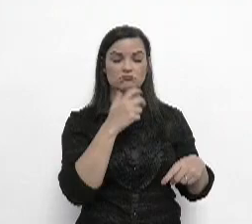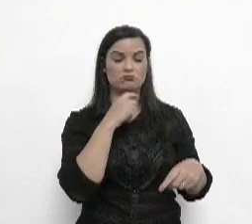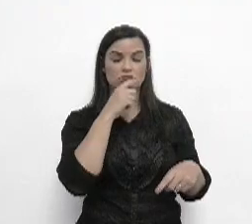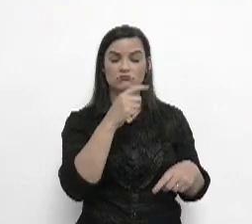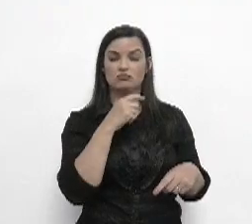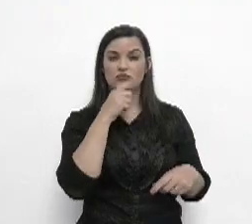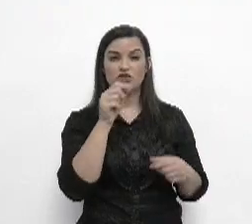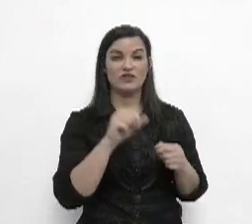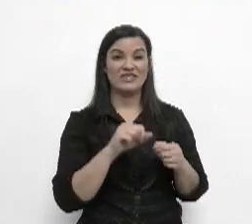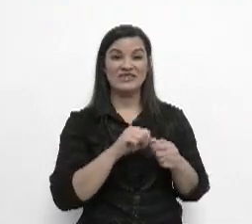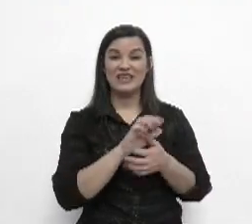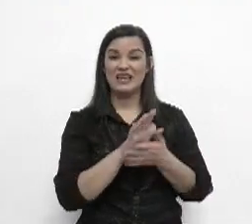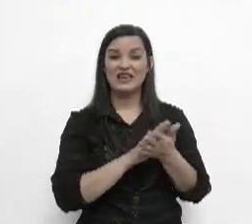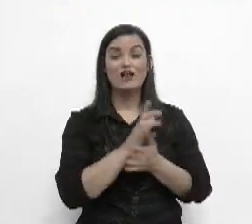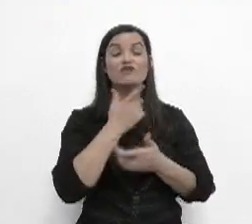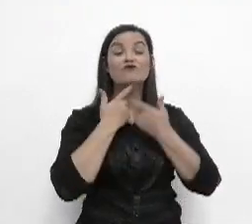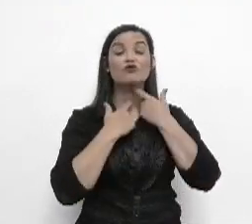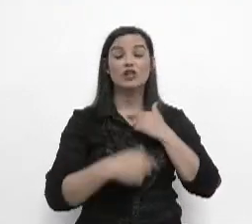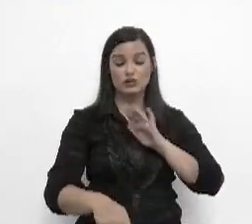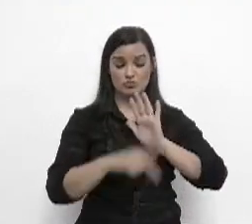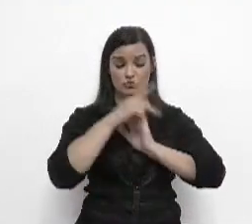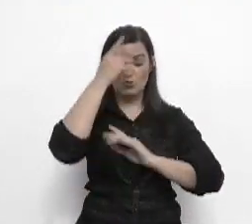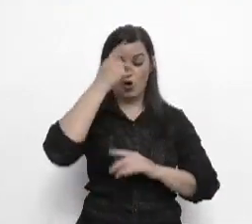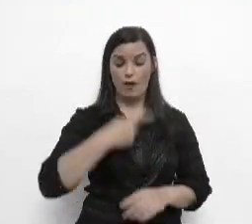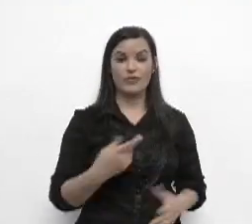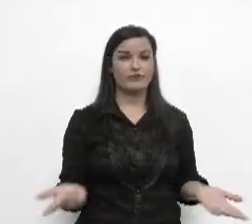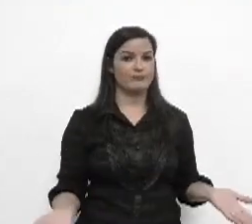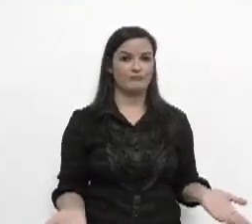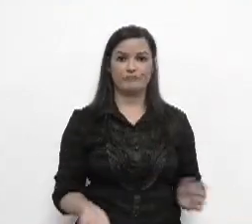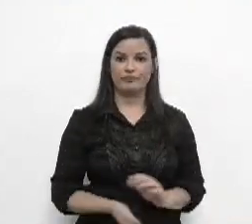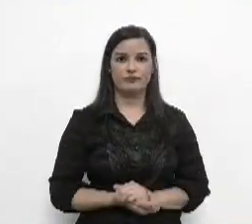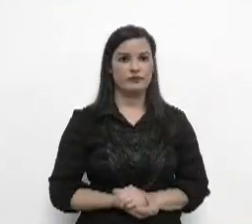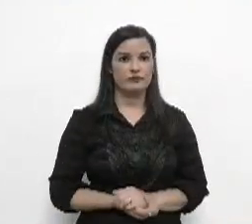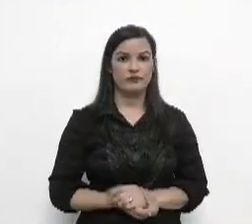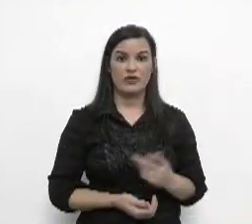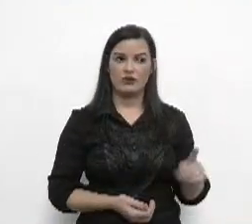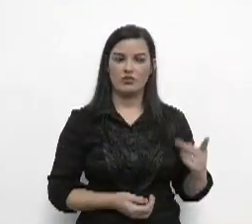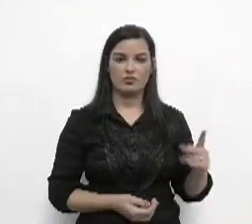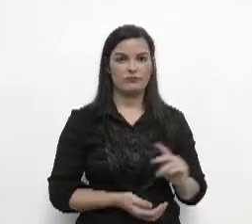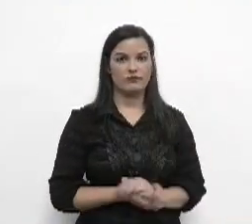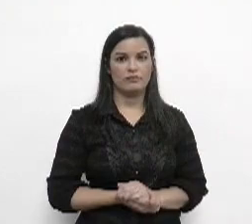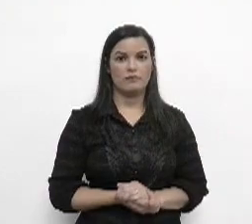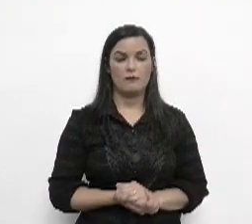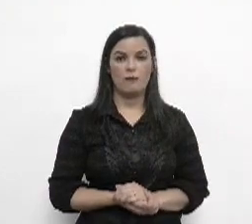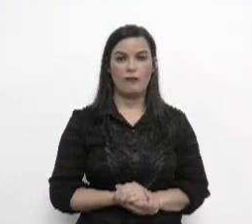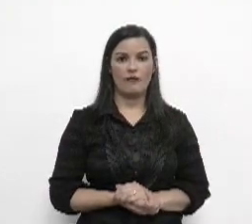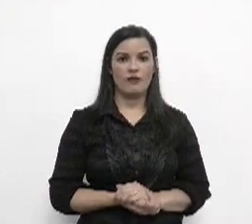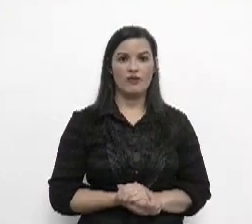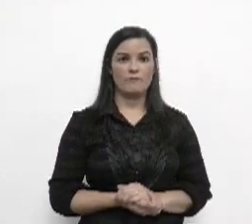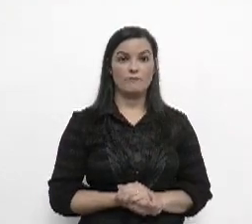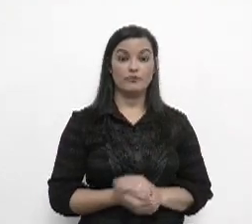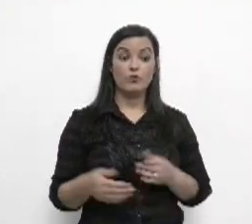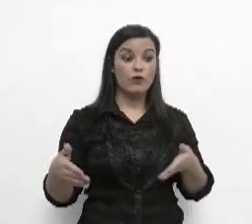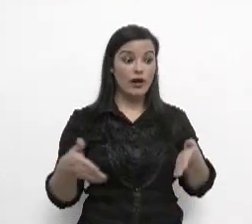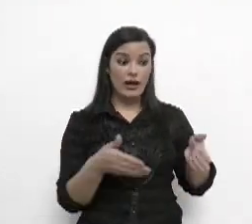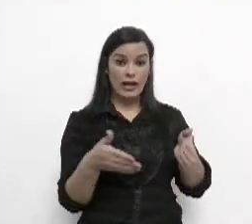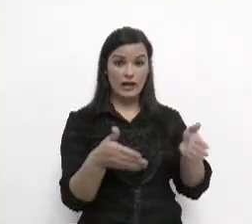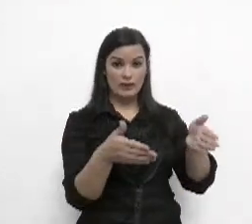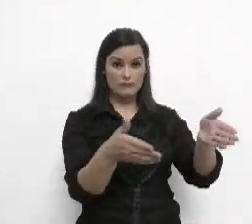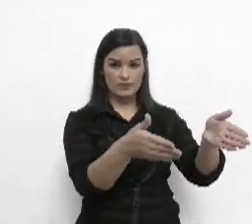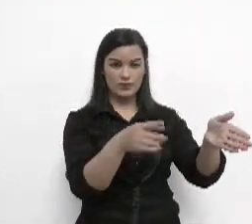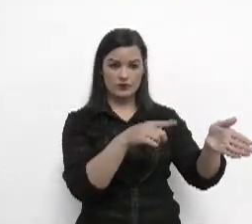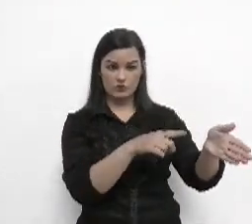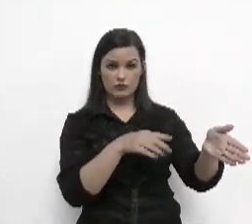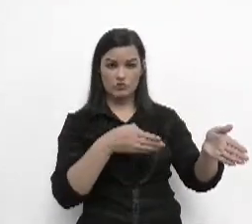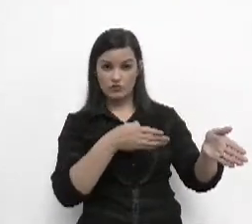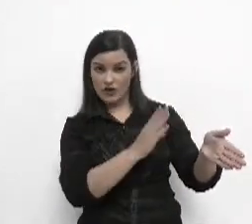com a sua própria vontade. 예수를 핍박하러 가던 그 걸음이 중단되고 E 말았습니다. assim o caminho em qual ele estava direcionando para Damasco